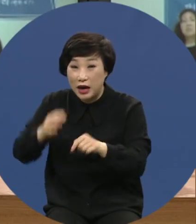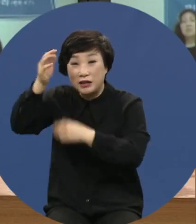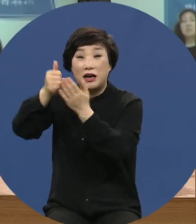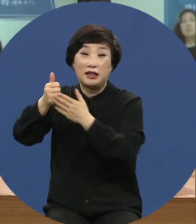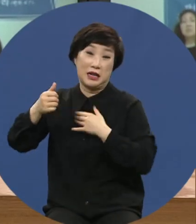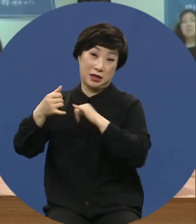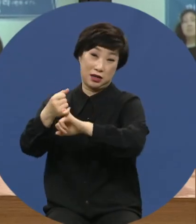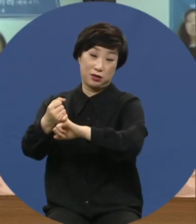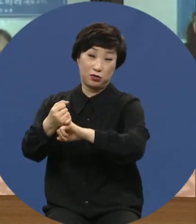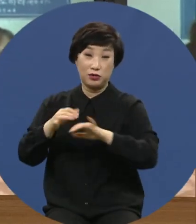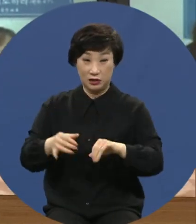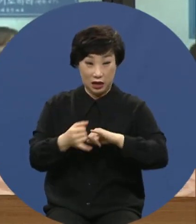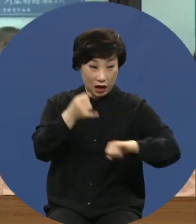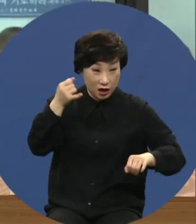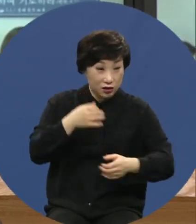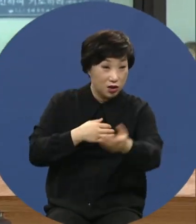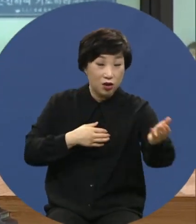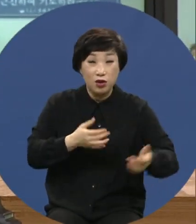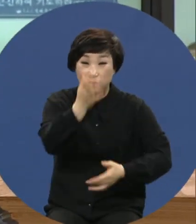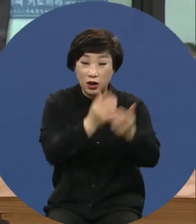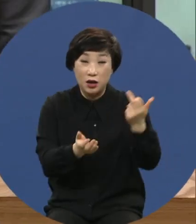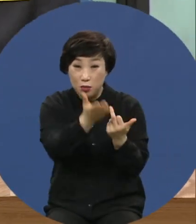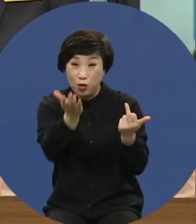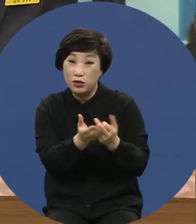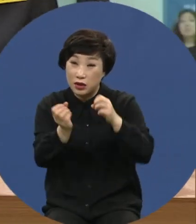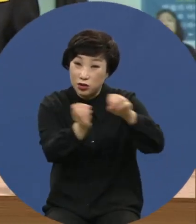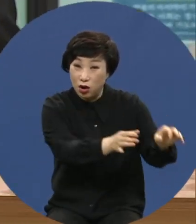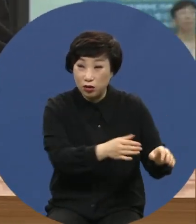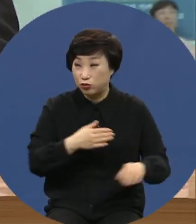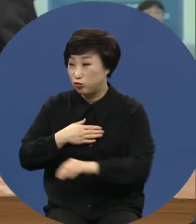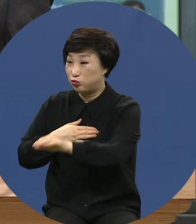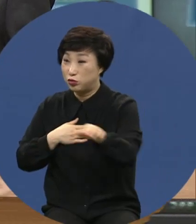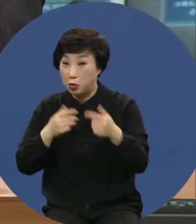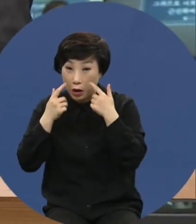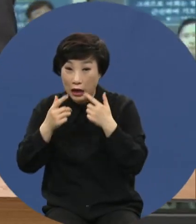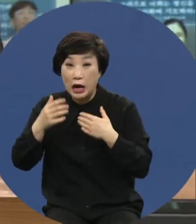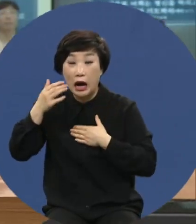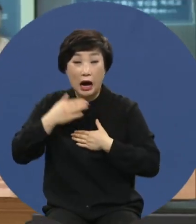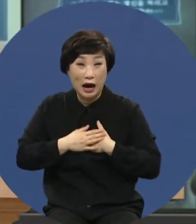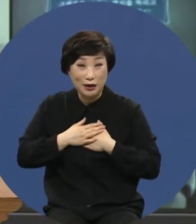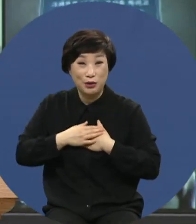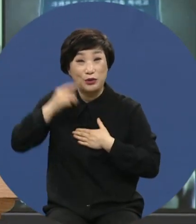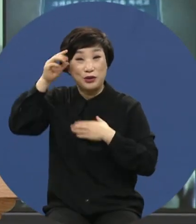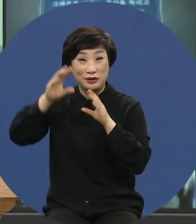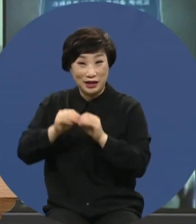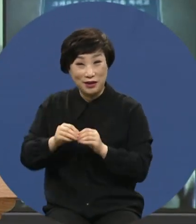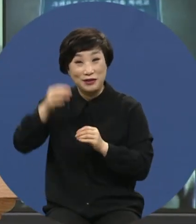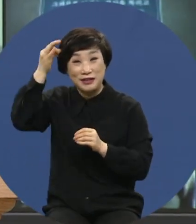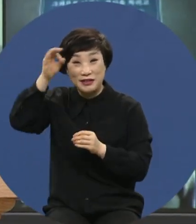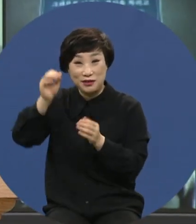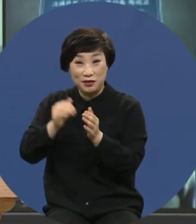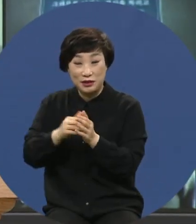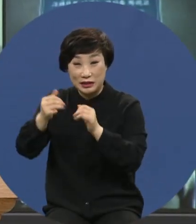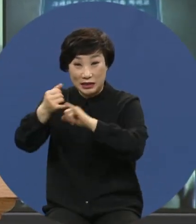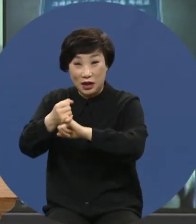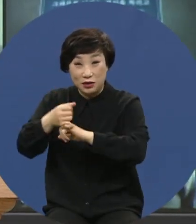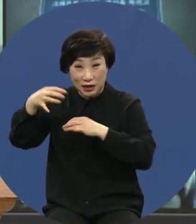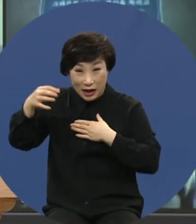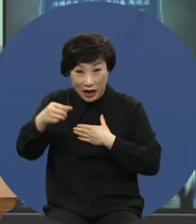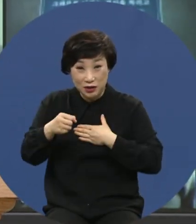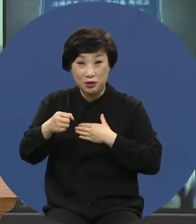지키는 자는 타는 불못에 던진다고 했으니 우리는 분명히 동의하고 인정하고 약속을